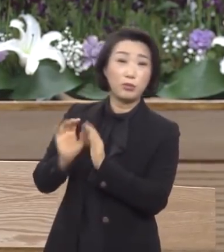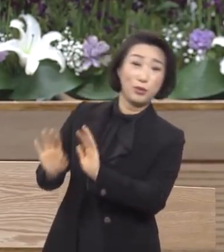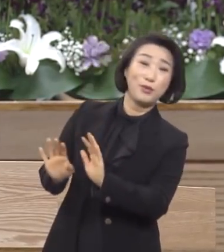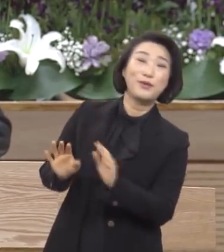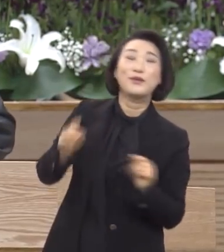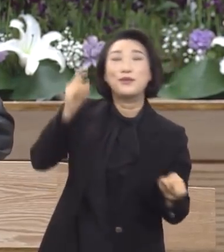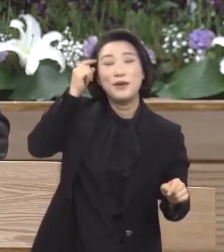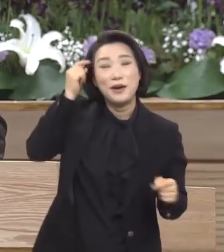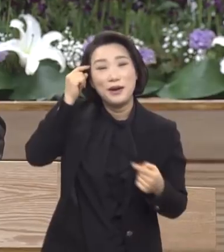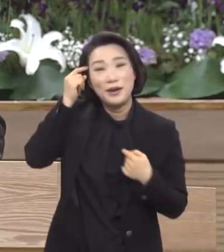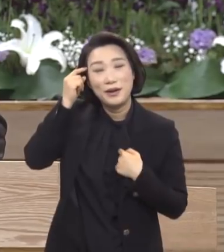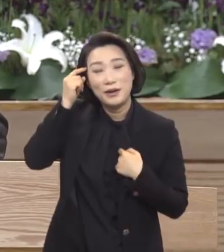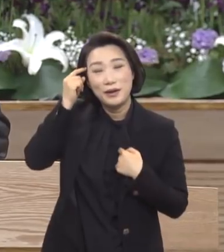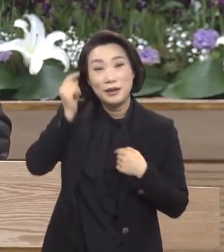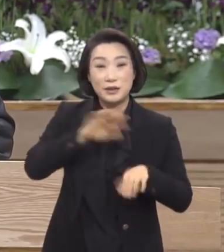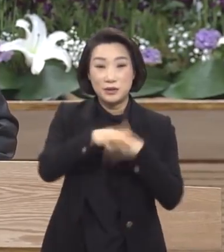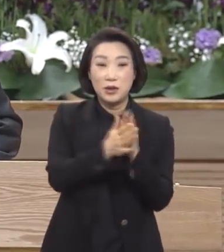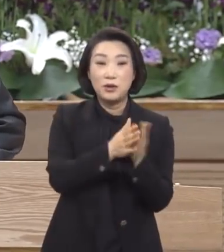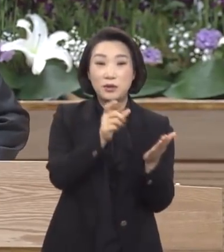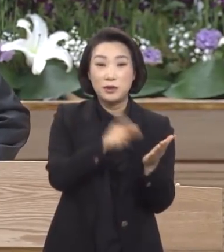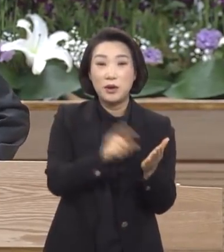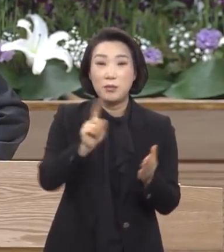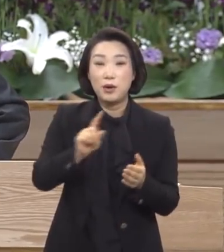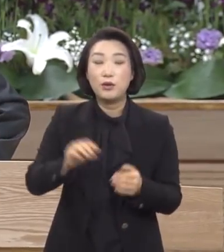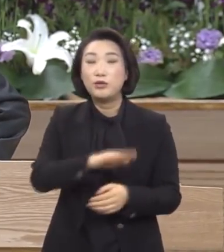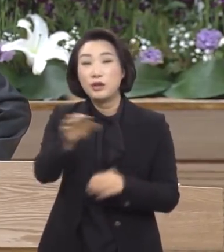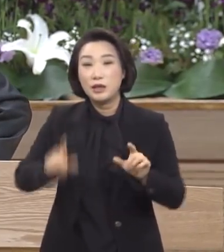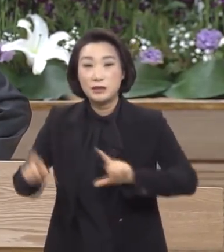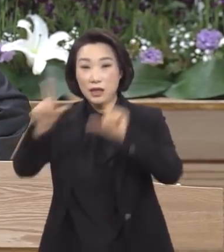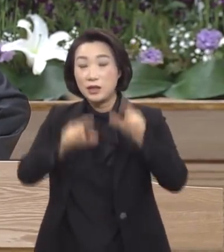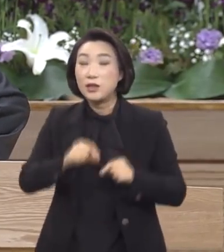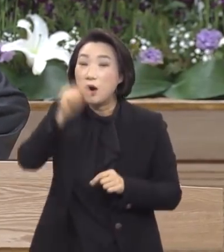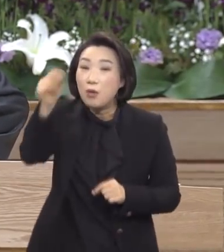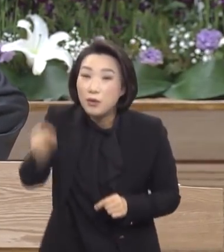성경은 우리가 영원히 사는 생명의 법입니다.